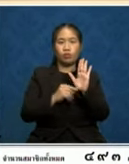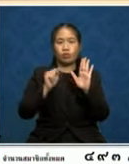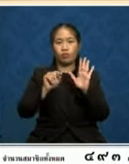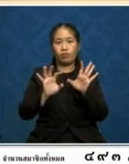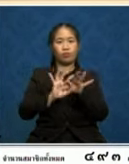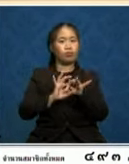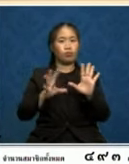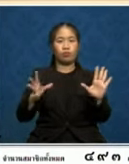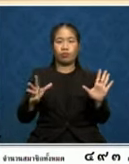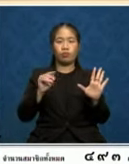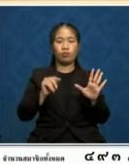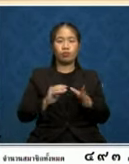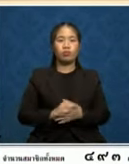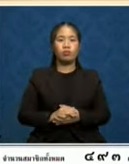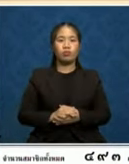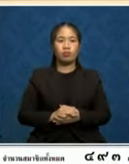นี้